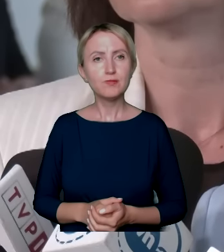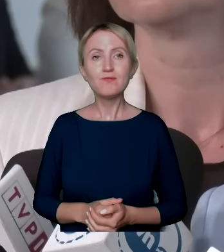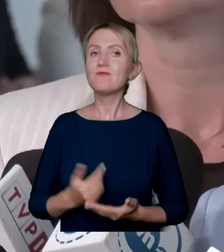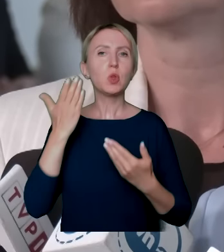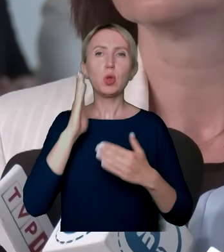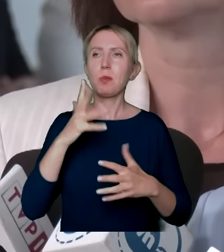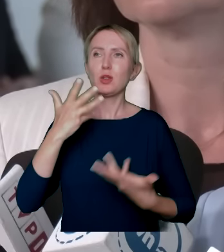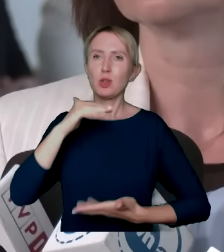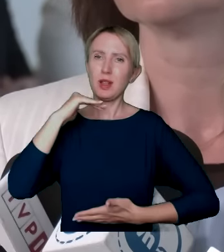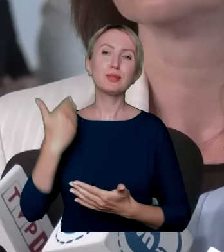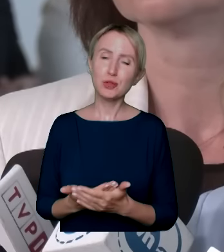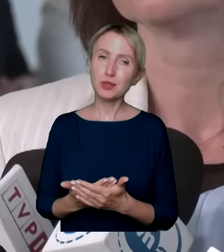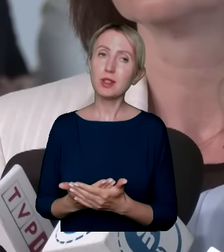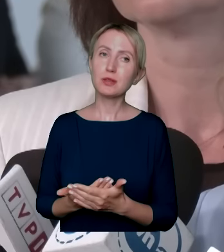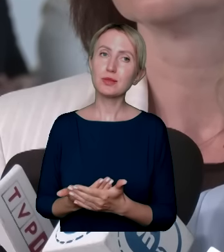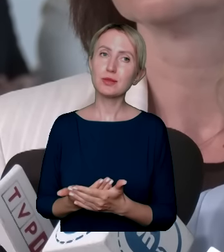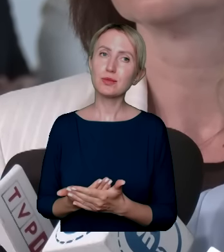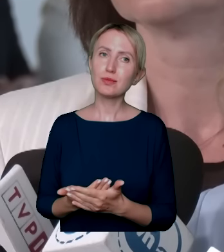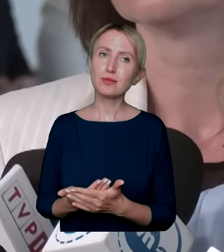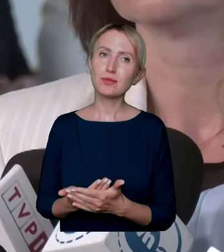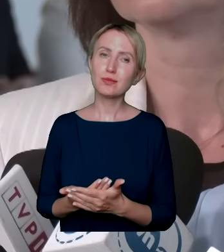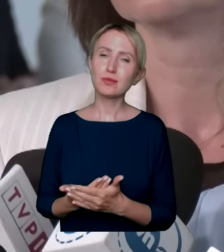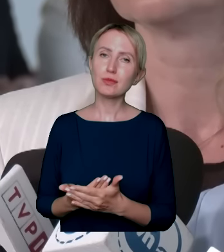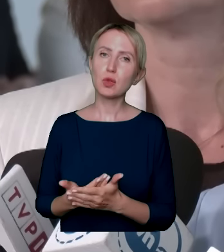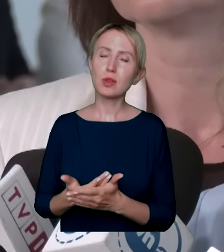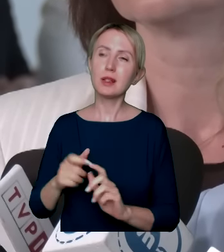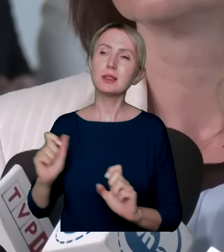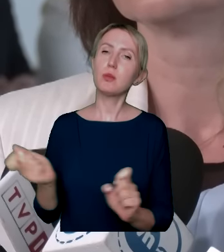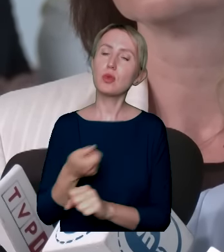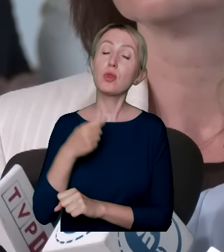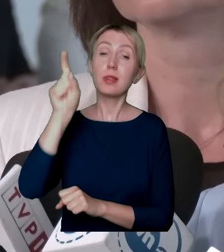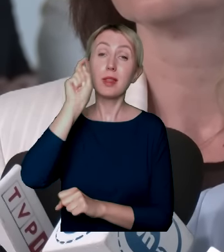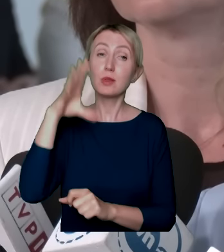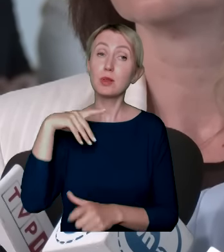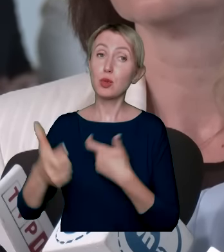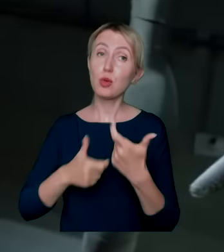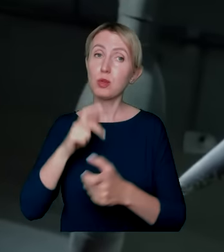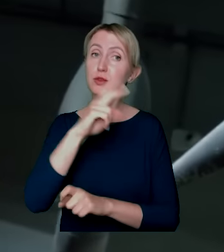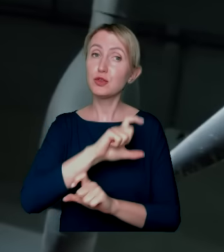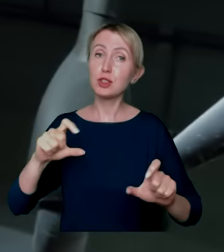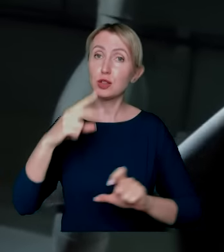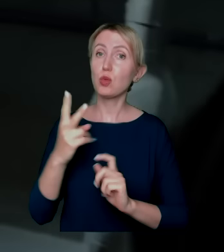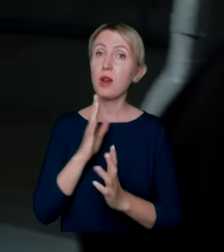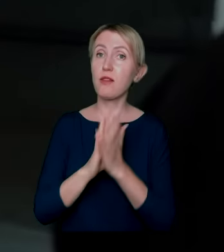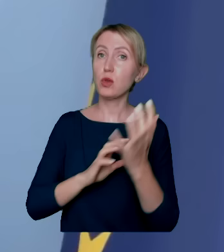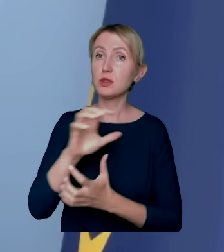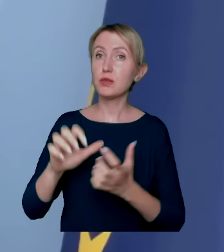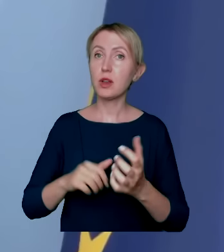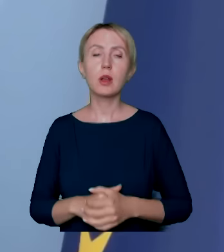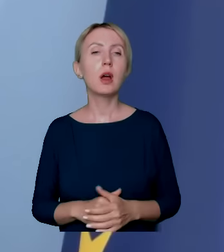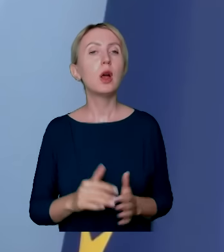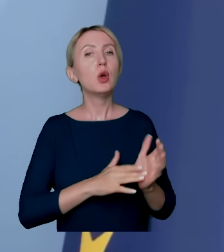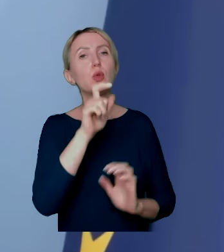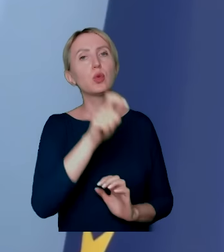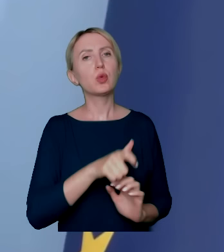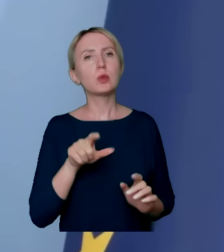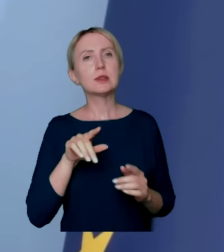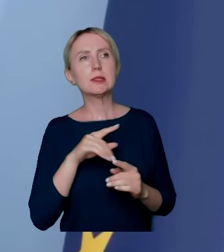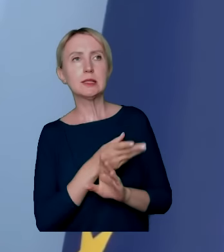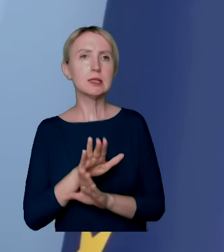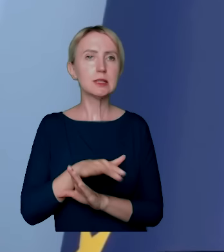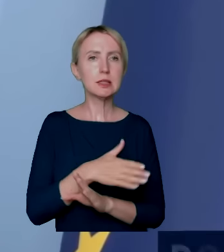przyznać do tych zbrodni, które Niemcy robili w czasie II wojny światowej. Donald Tusk kluczy w sprawie skandalu w